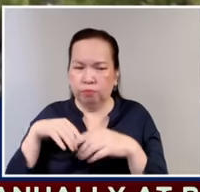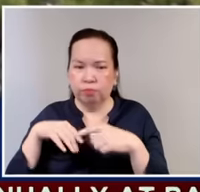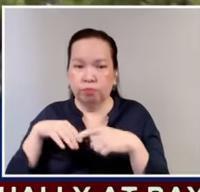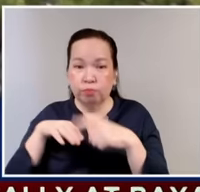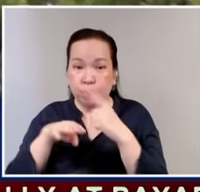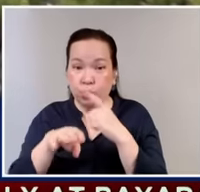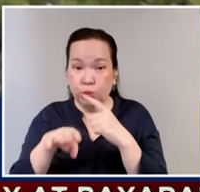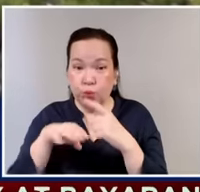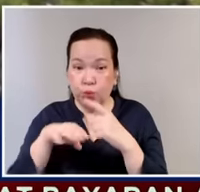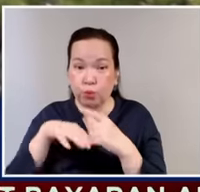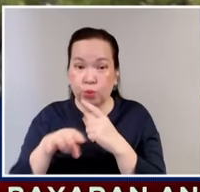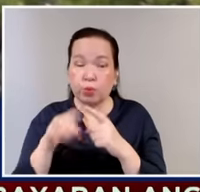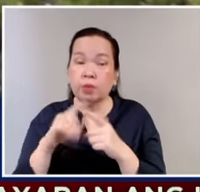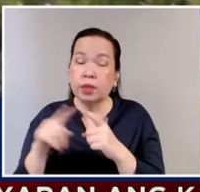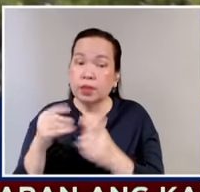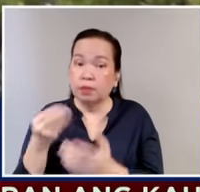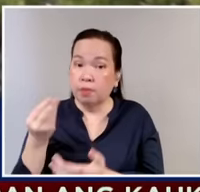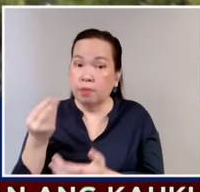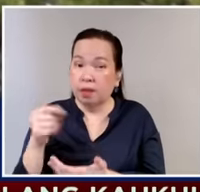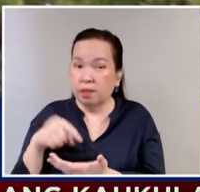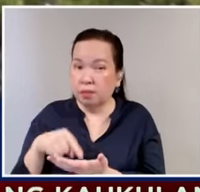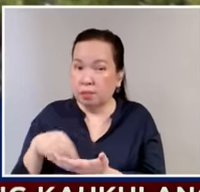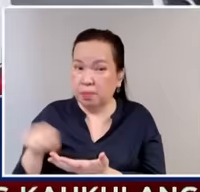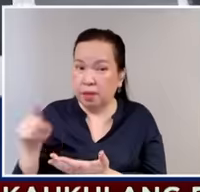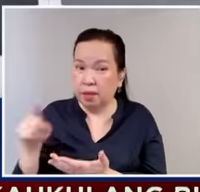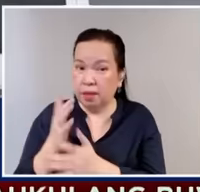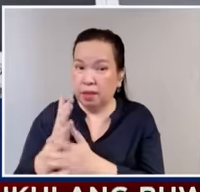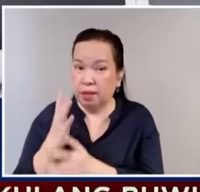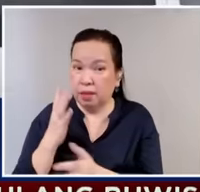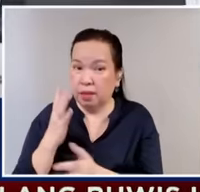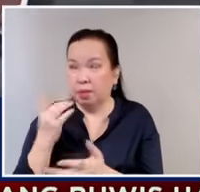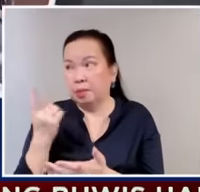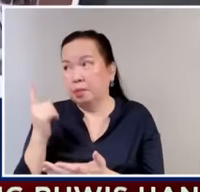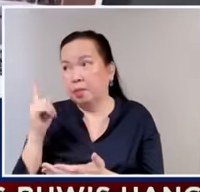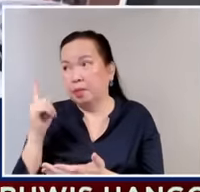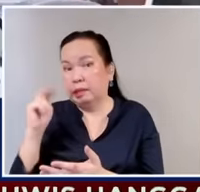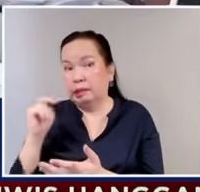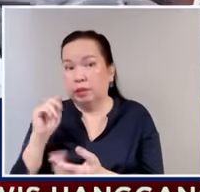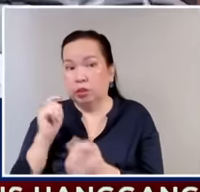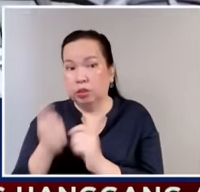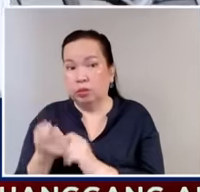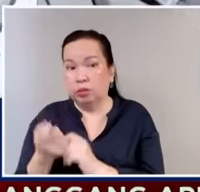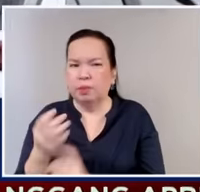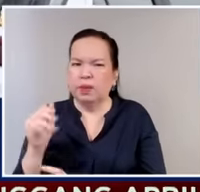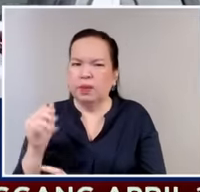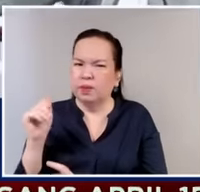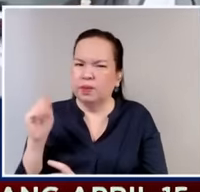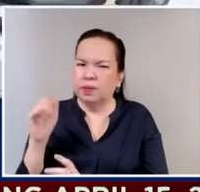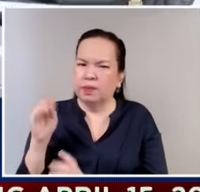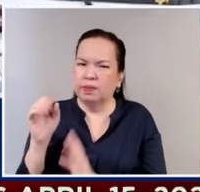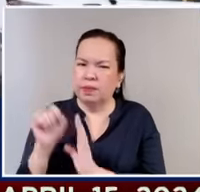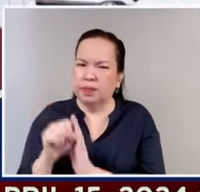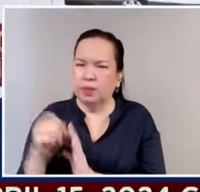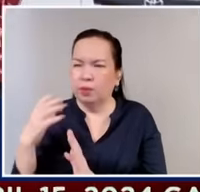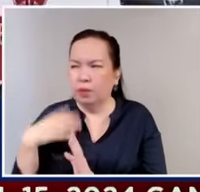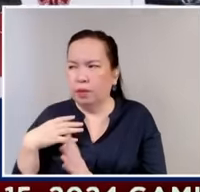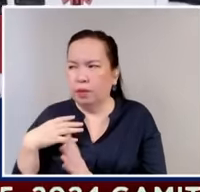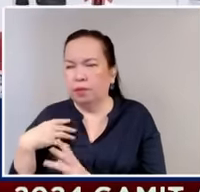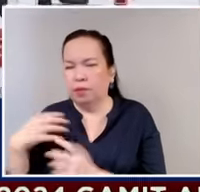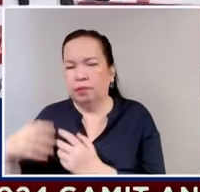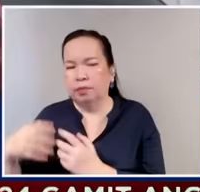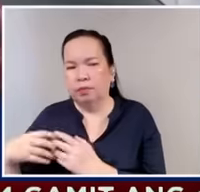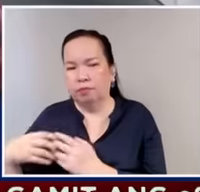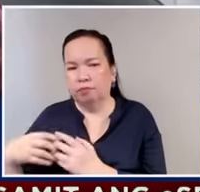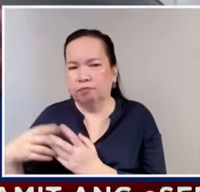natin, lalo na kung malaki yung pera, umaabot po ito ng around 15 seconds yung So